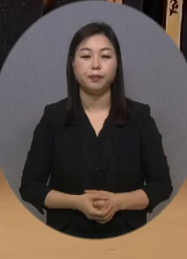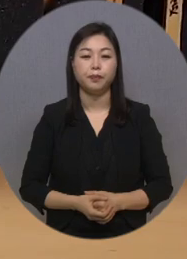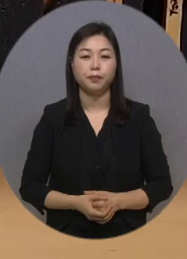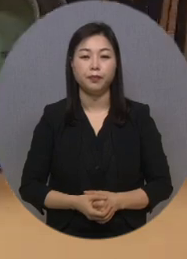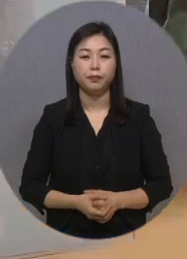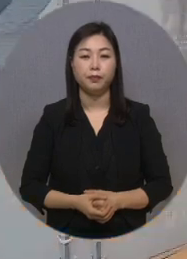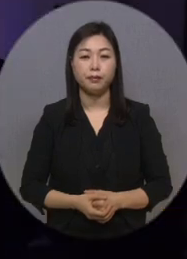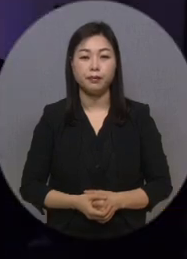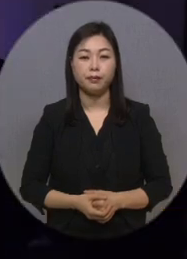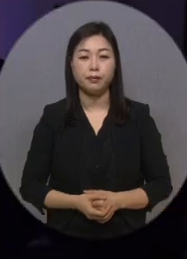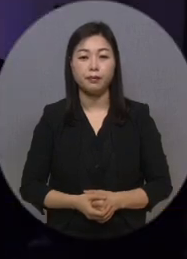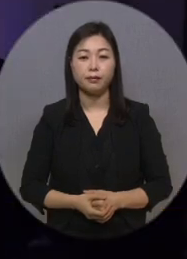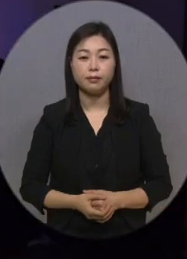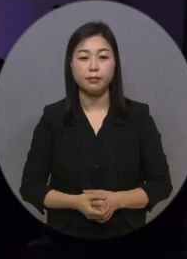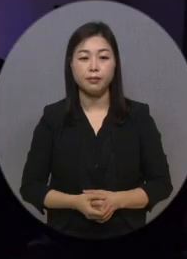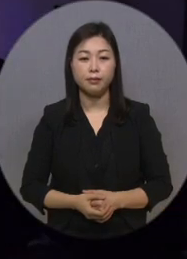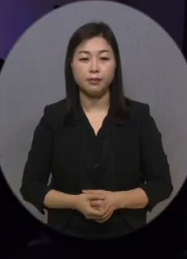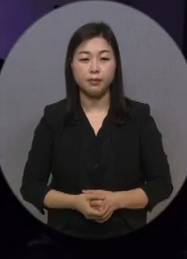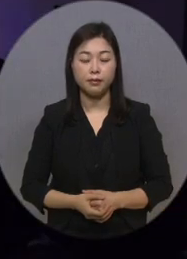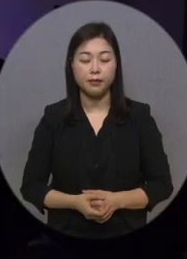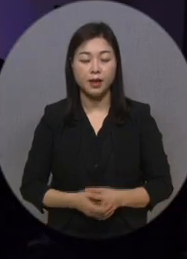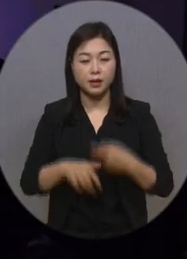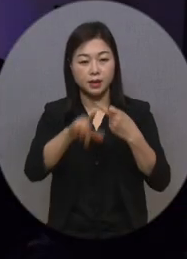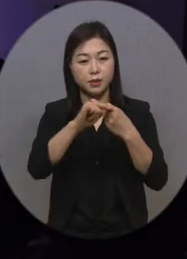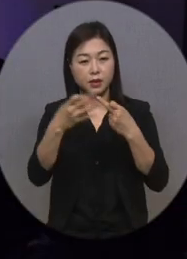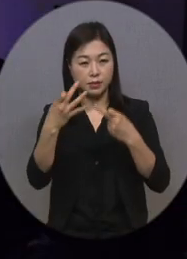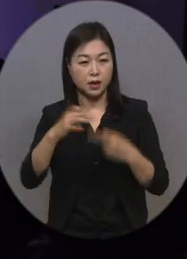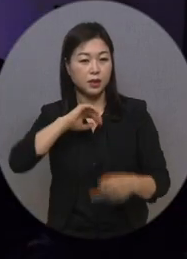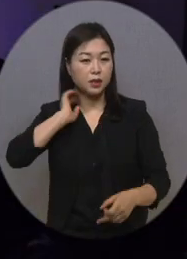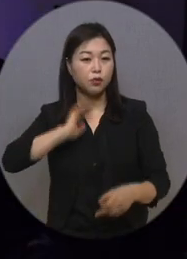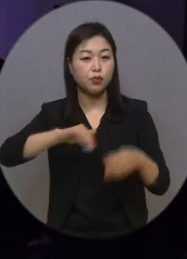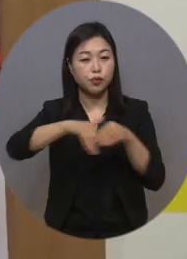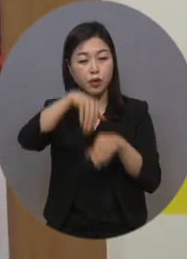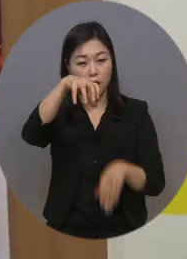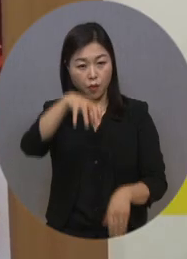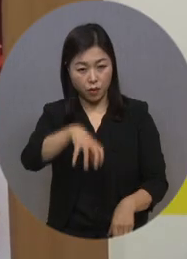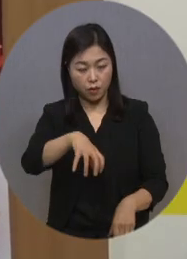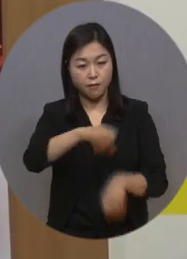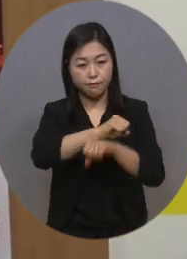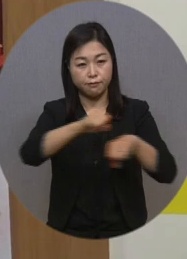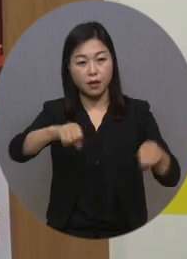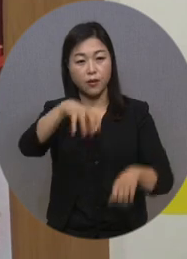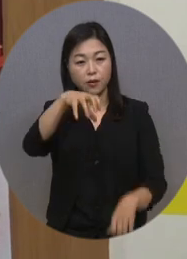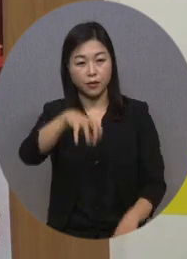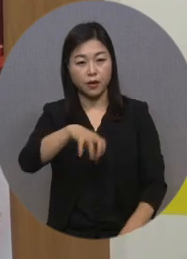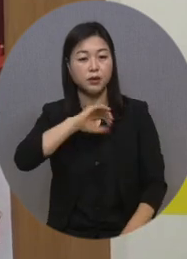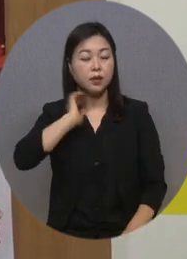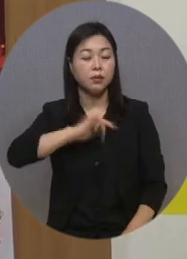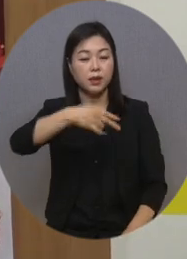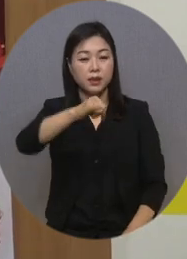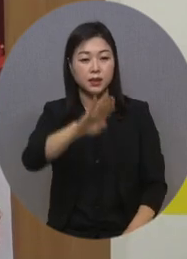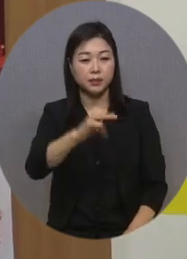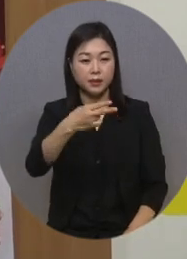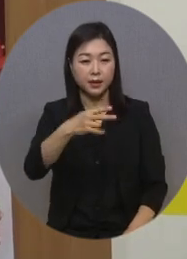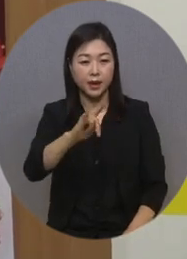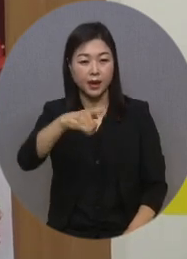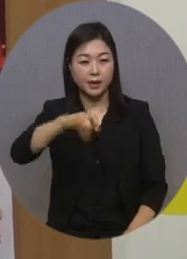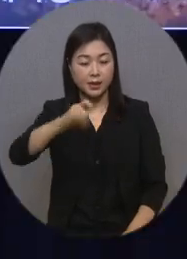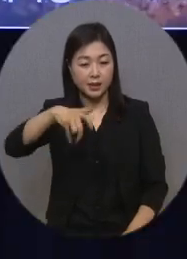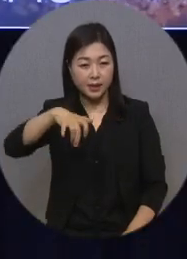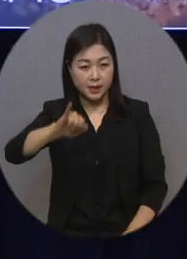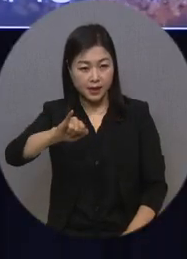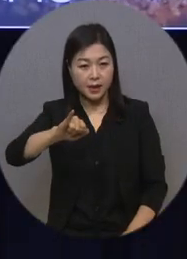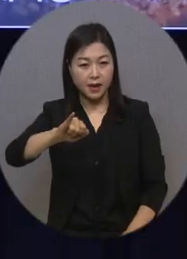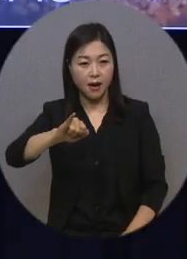김정현입니다. 지난 14일 저녁 의정부 문화원 대극장에서는 의정부 10대 지기 그룹홈 둥지기금 마련을